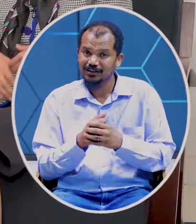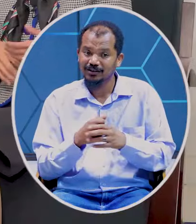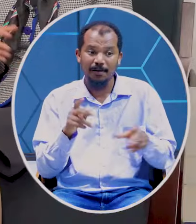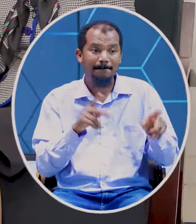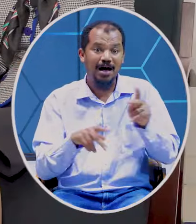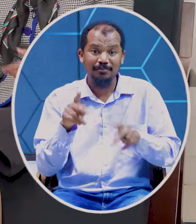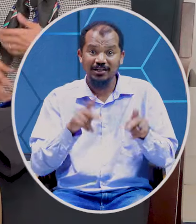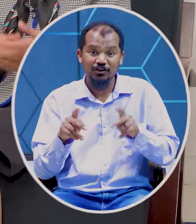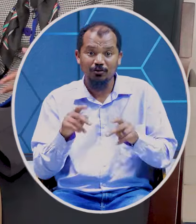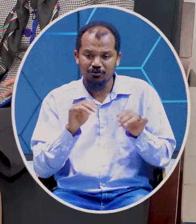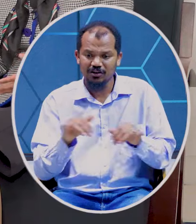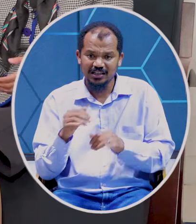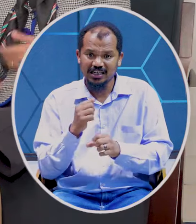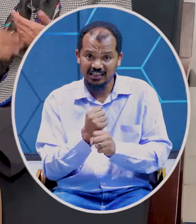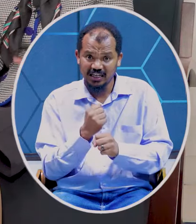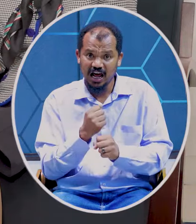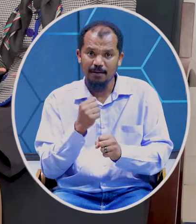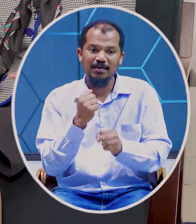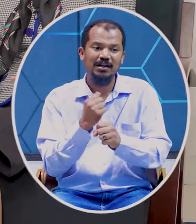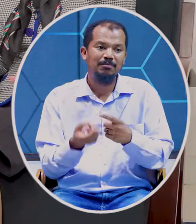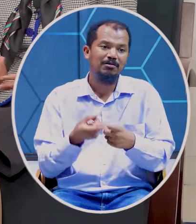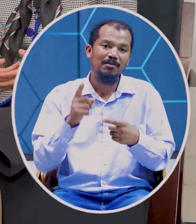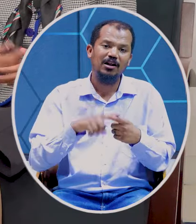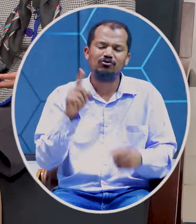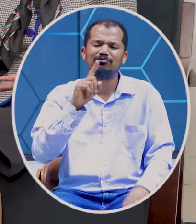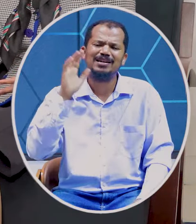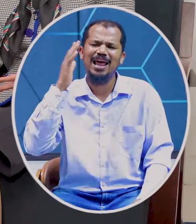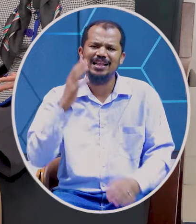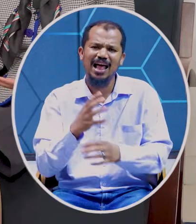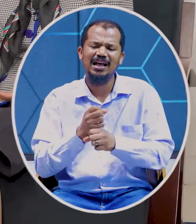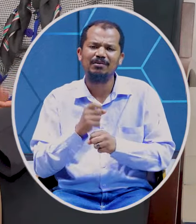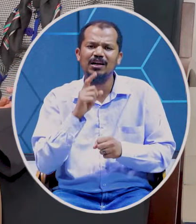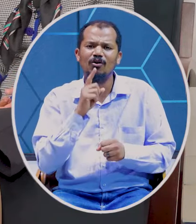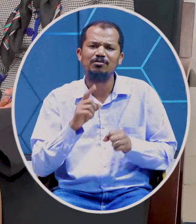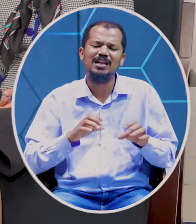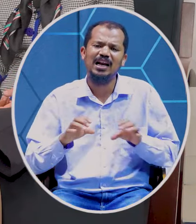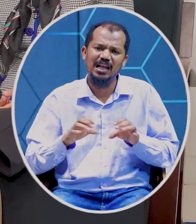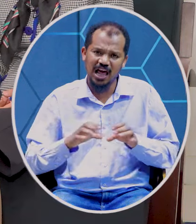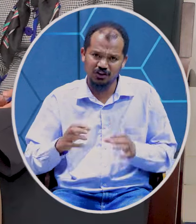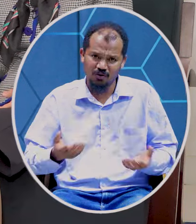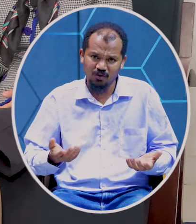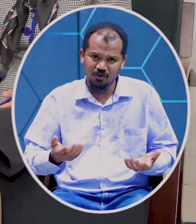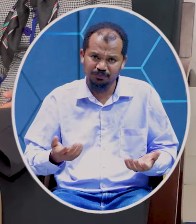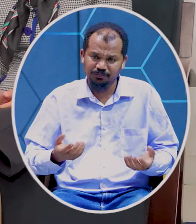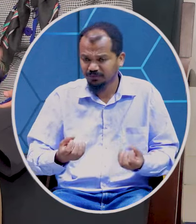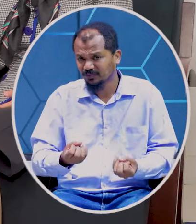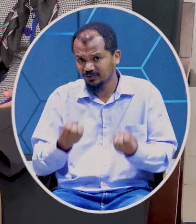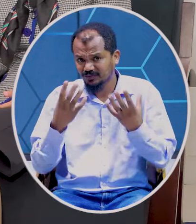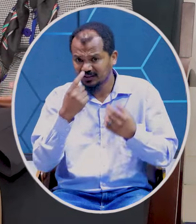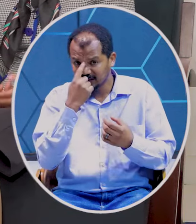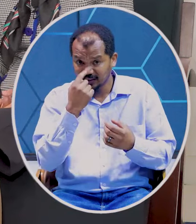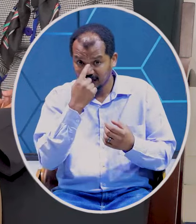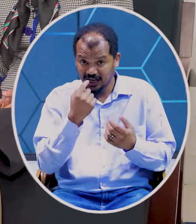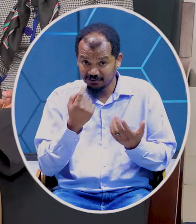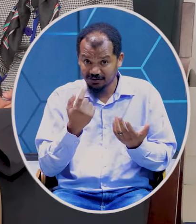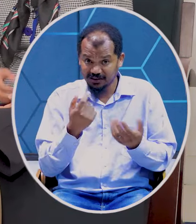ደግሞ ማህበረሰብ ላይ ወደ ስራ አሁን መስሪያ ቤት ቢመለሱ እነዚህ ሰዎች ምን አይነት አቀባበል ነው የሚደረግላቸው? ብዙ